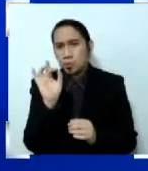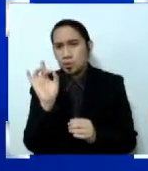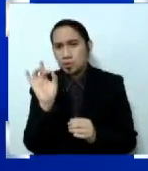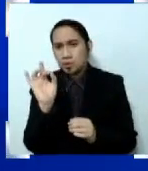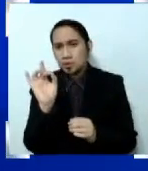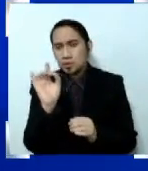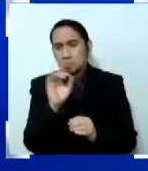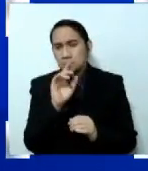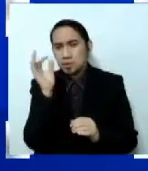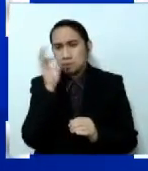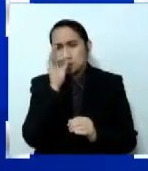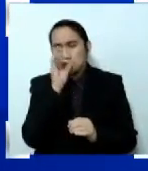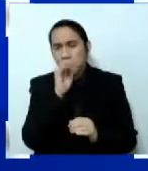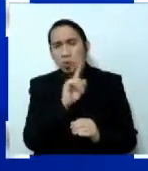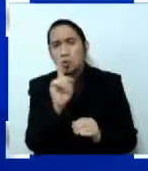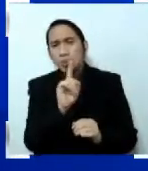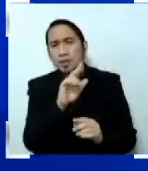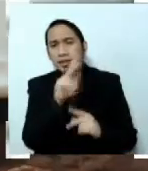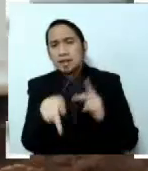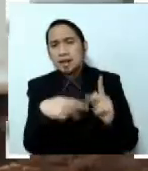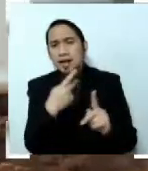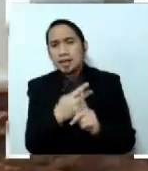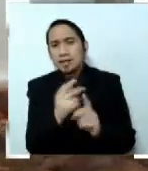Pilipinas. Saksi, si Ivan Mayrina.